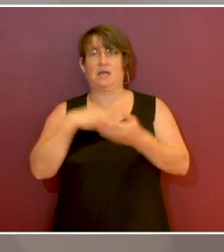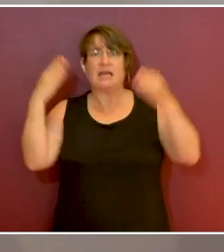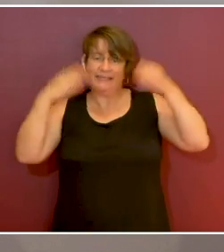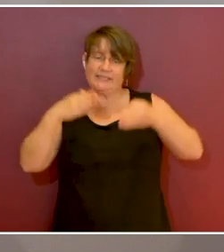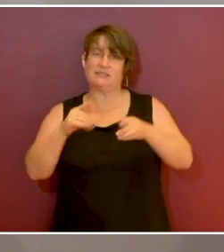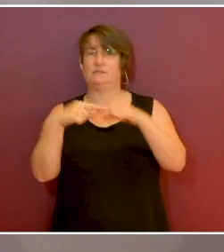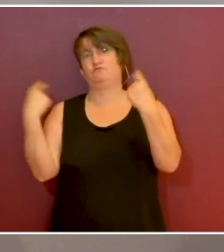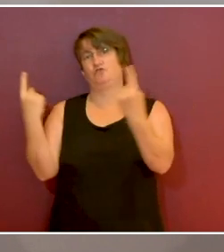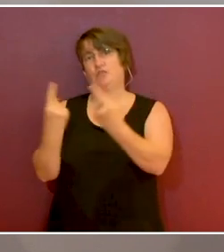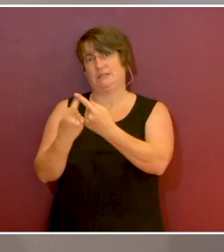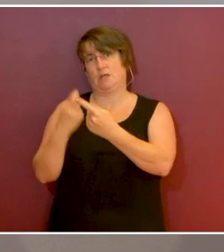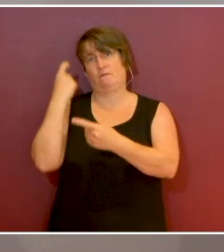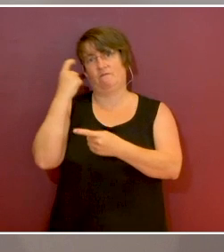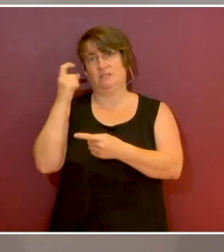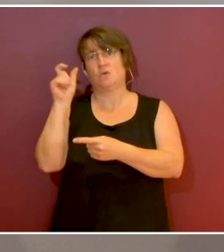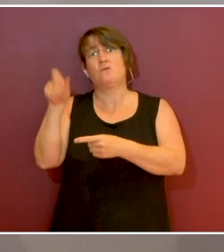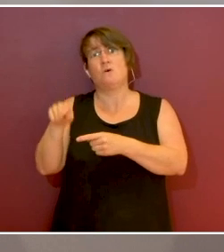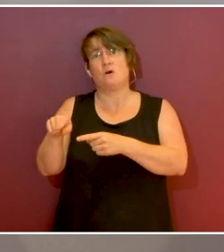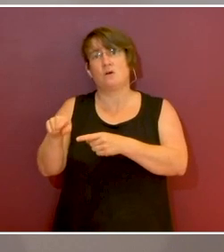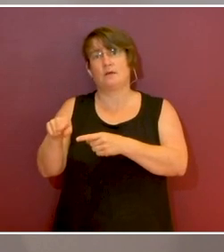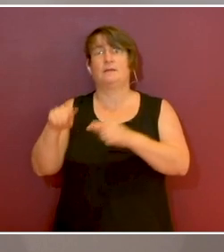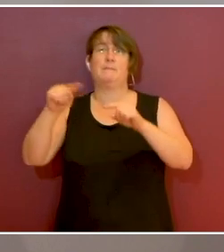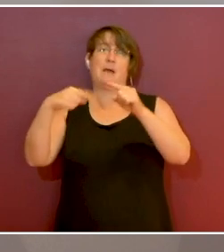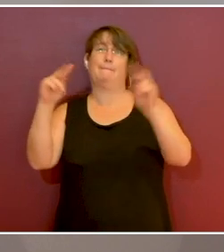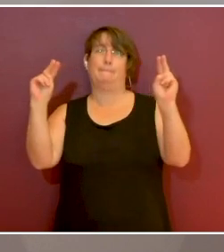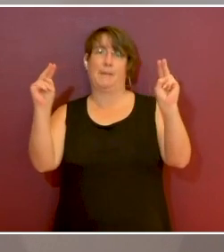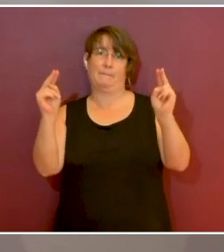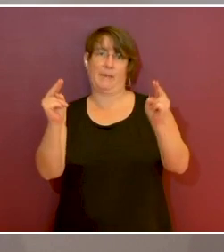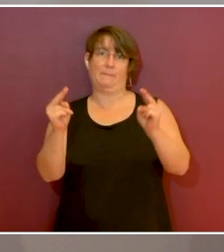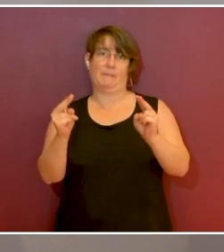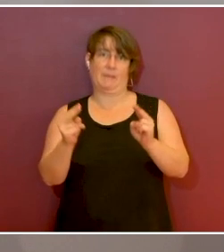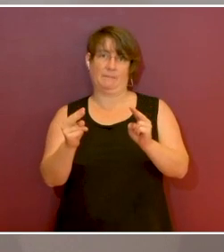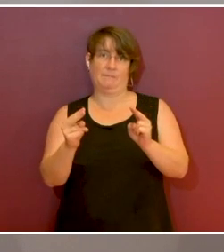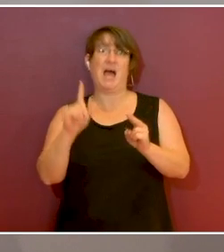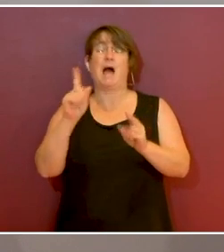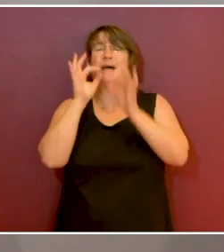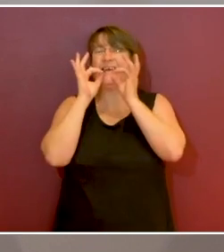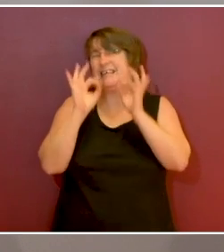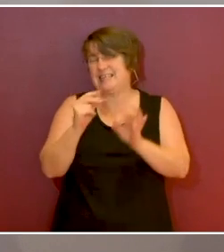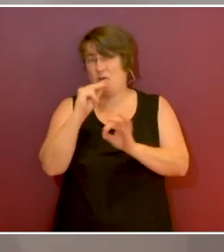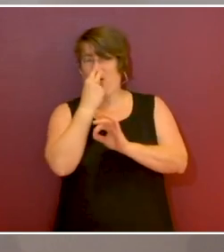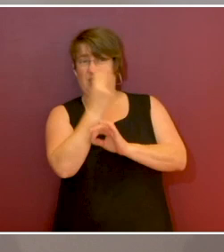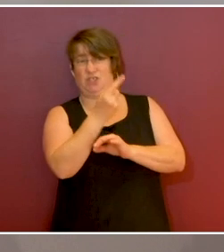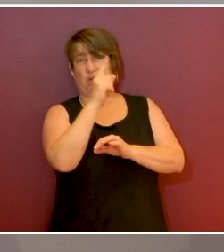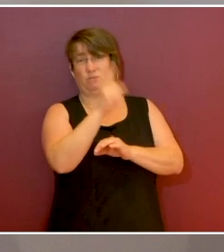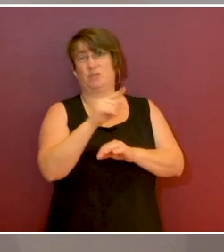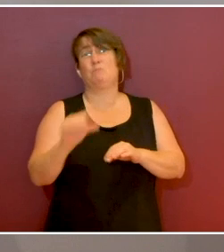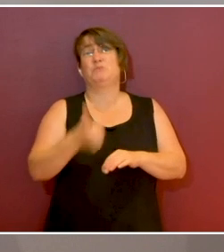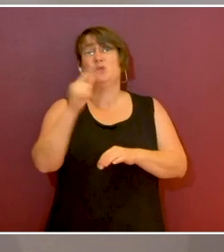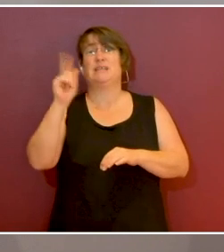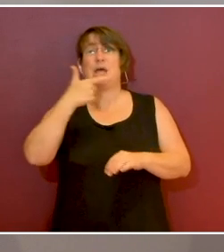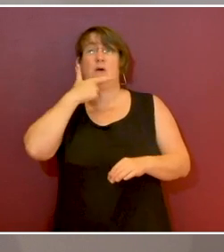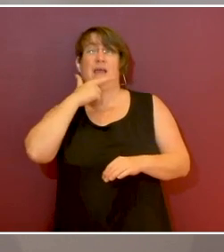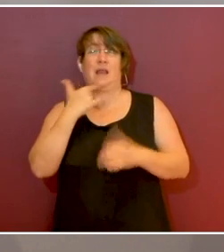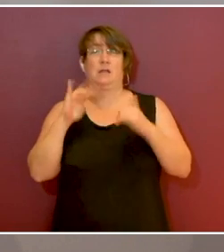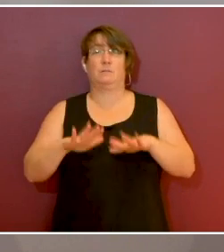müssen, eher zurückgehen. Wir müssen da genau hingucken, das ist klar. Wir sehen ja auch, was in Großbritannien insbesondere passiert, und sollten